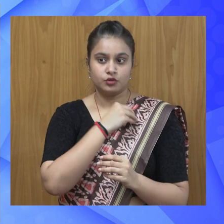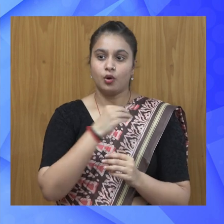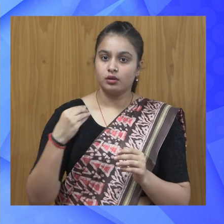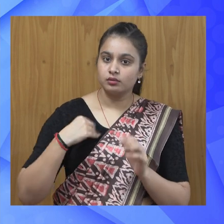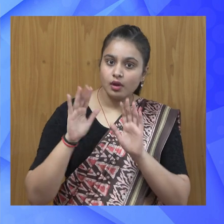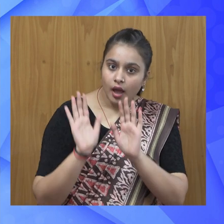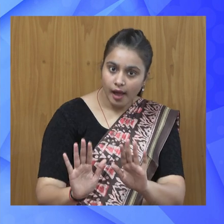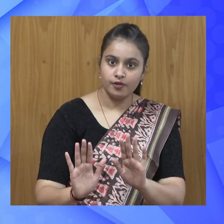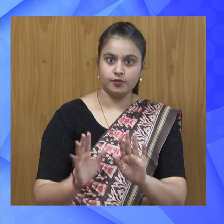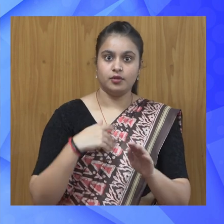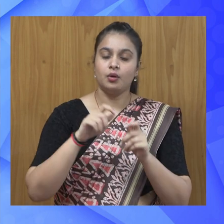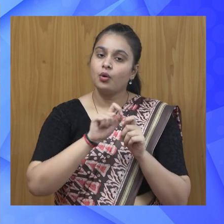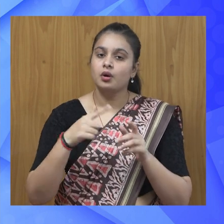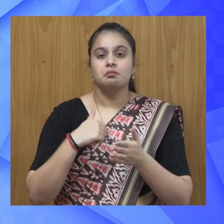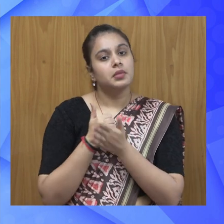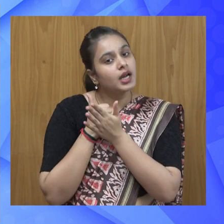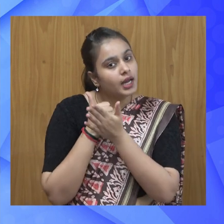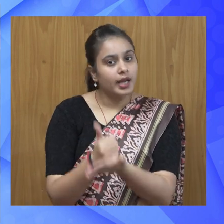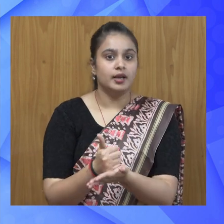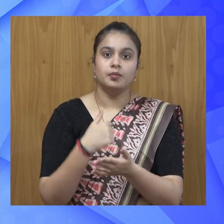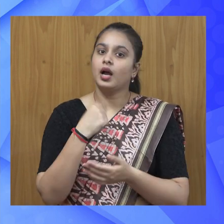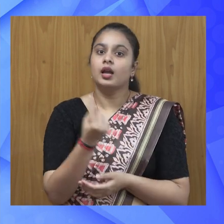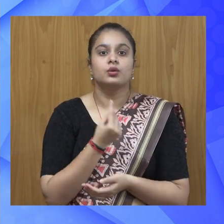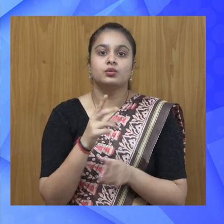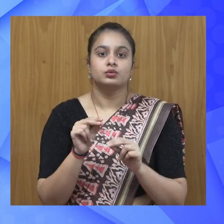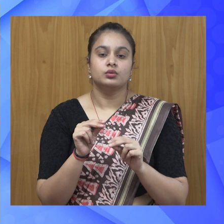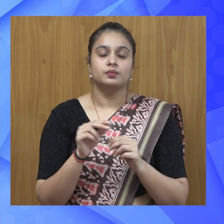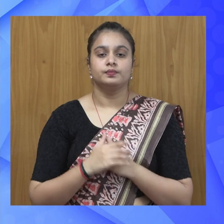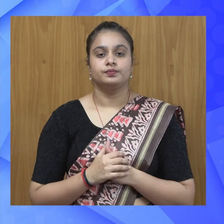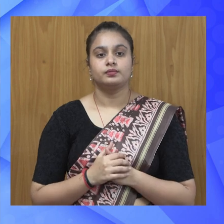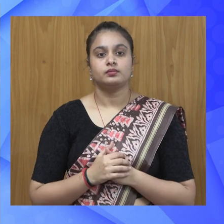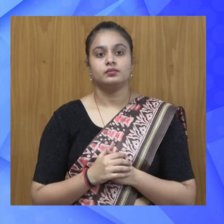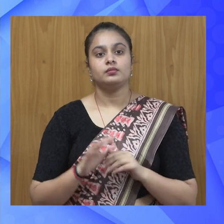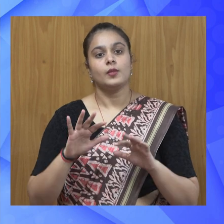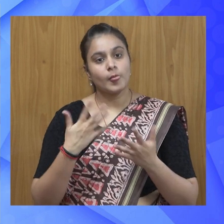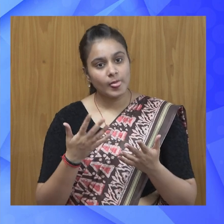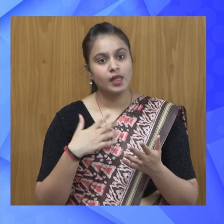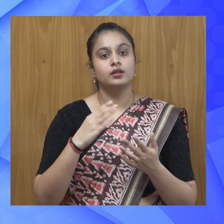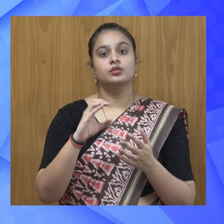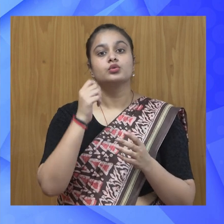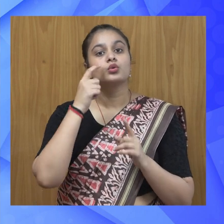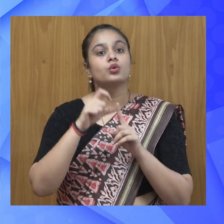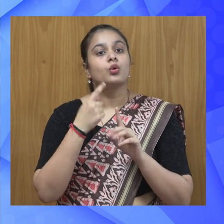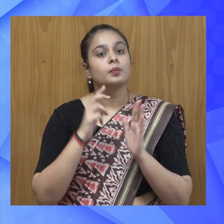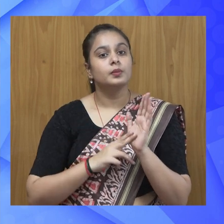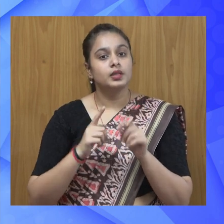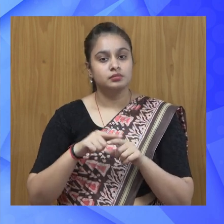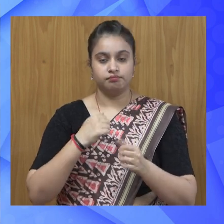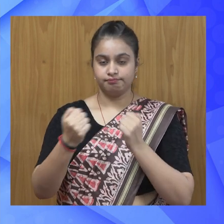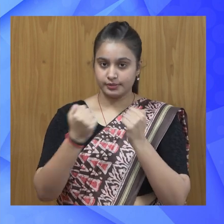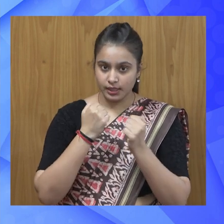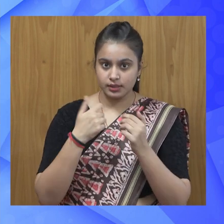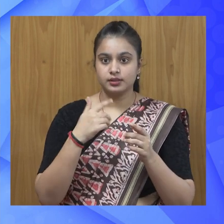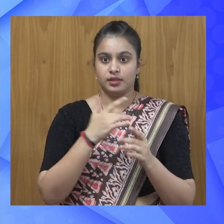हैं, आपको पूरी हेल्प मिल जाएगी, आप अकेले नहीं है इस चीज में। अपनी कोपिंग मैकेनिज्म को आप बढ़ाइए, जैसे बताया, एक्सरसाइज